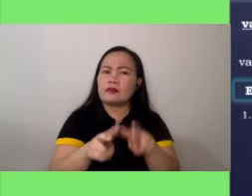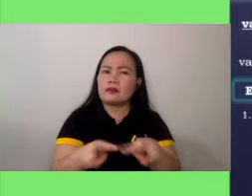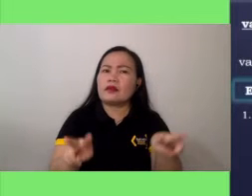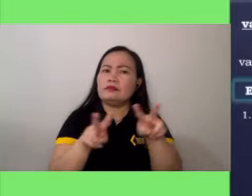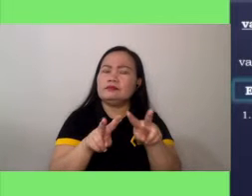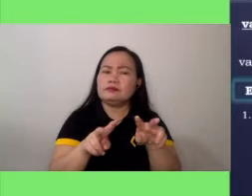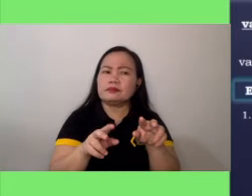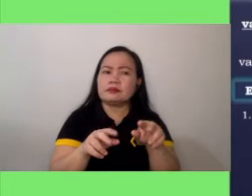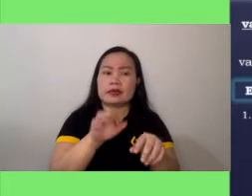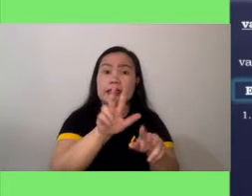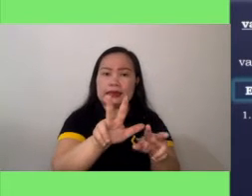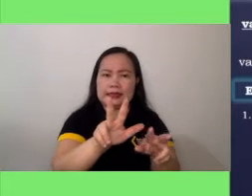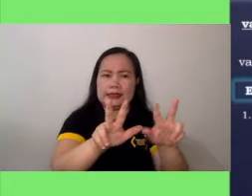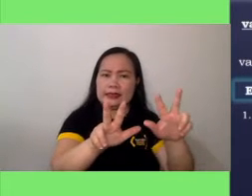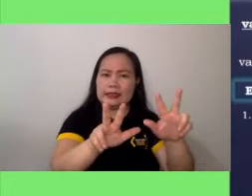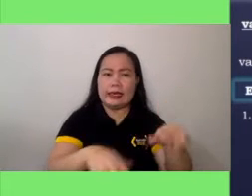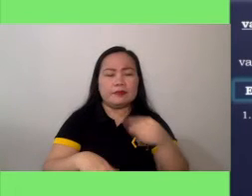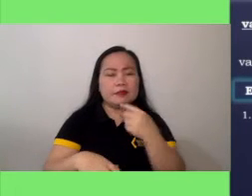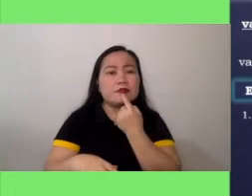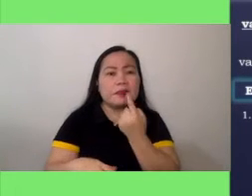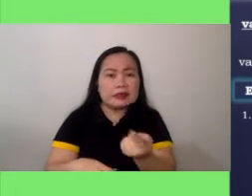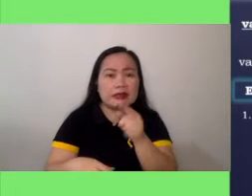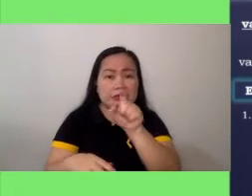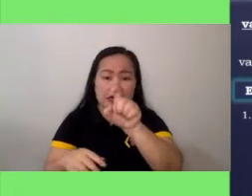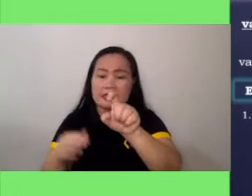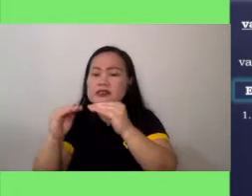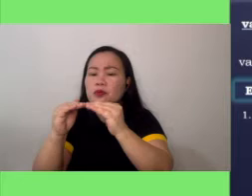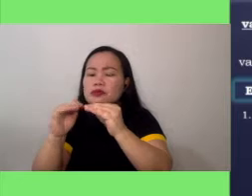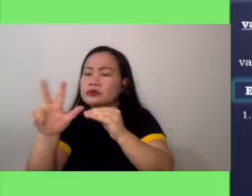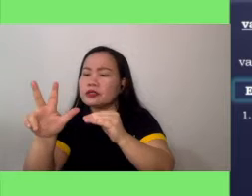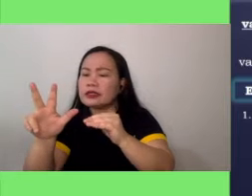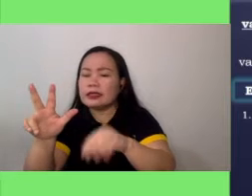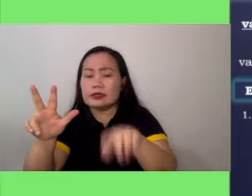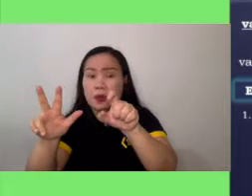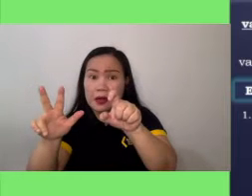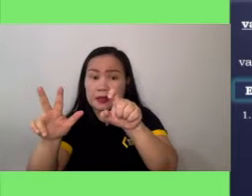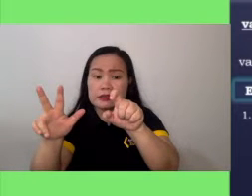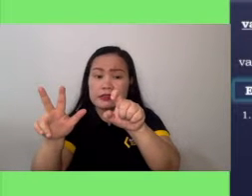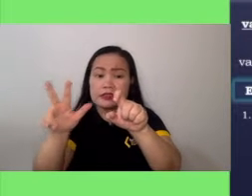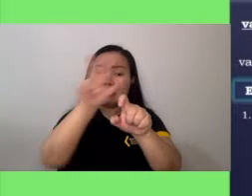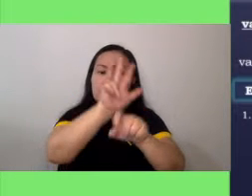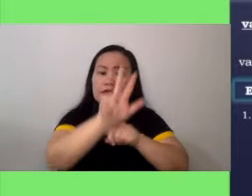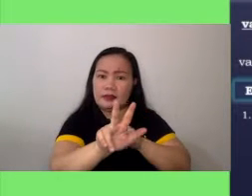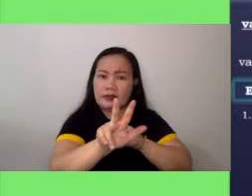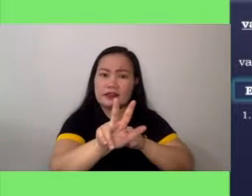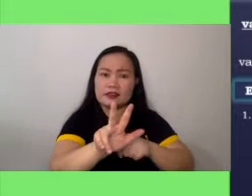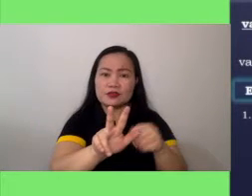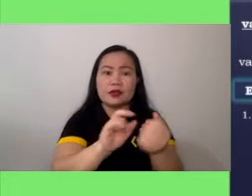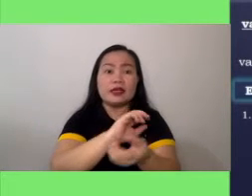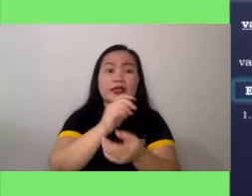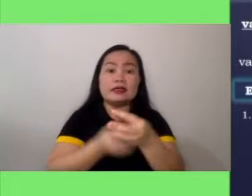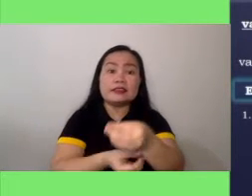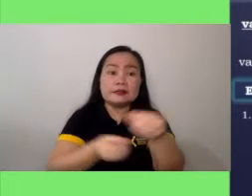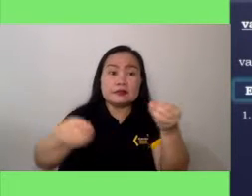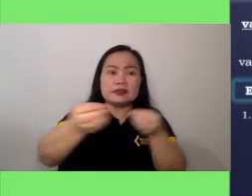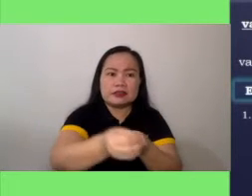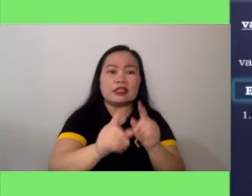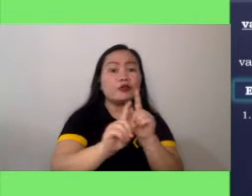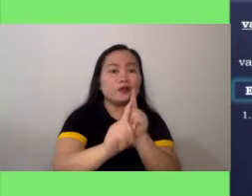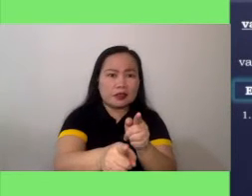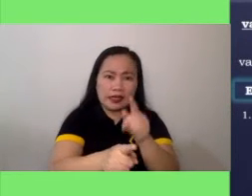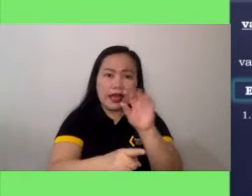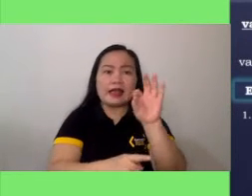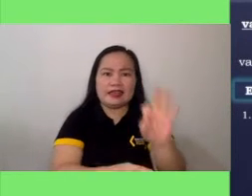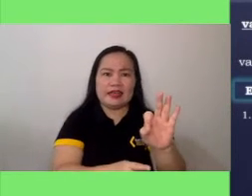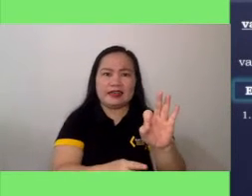value? That is 3. So, this is 3. Okay, so papalitan lang natin. So, 3 times 3, that is 9. Yes po,